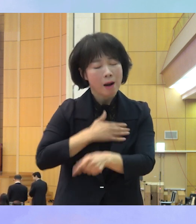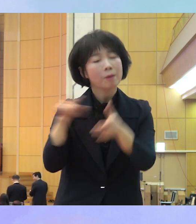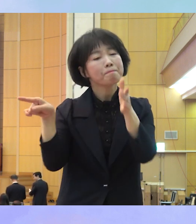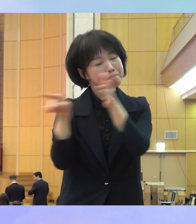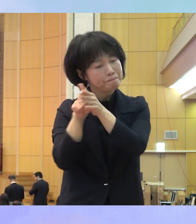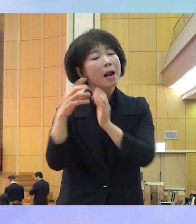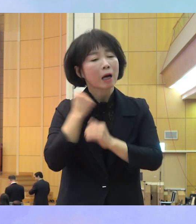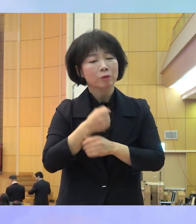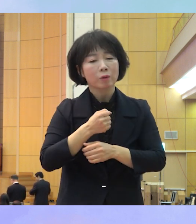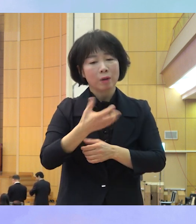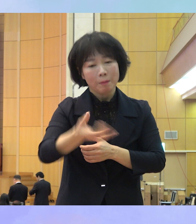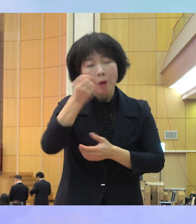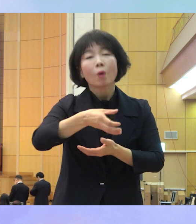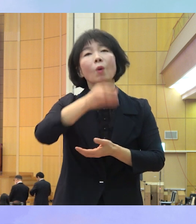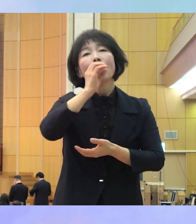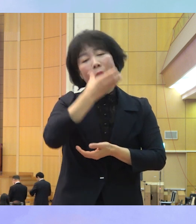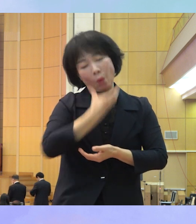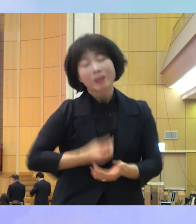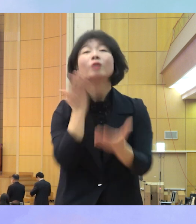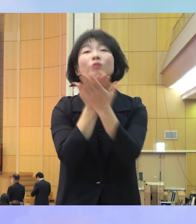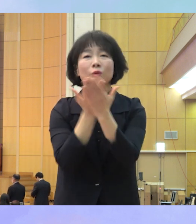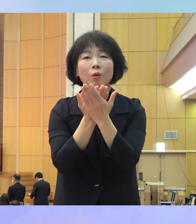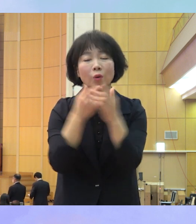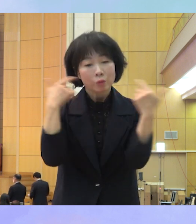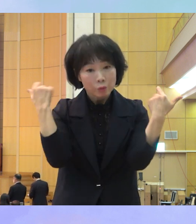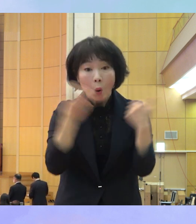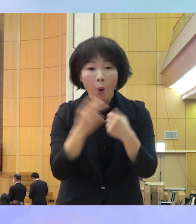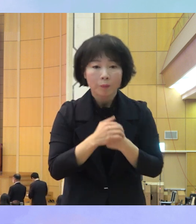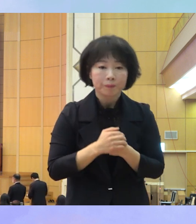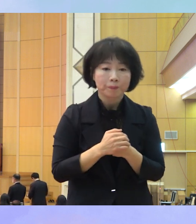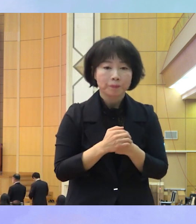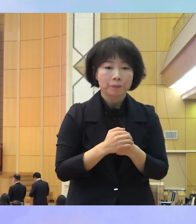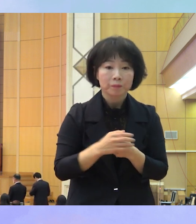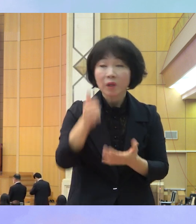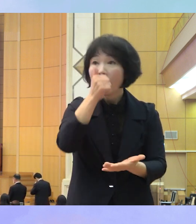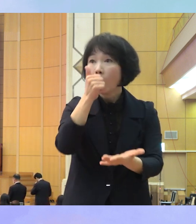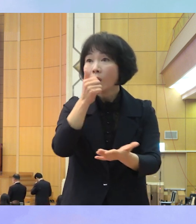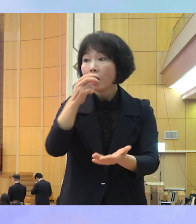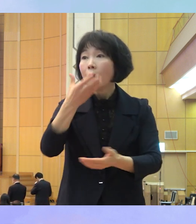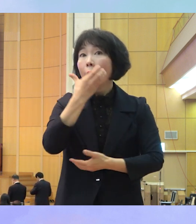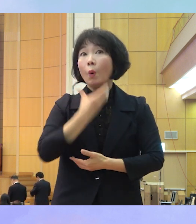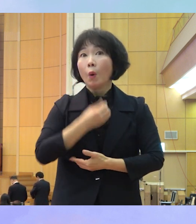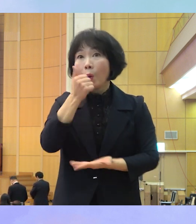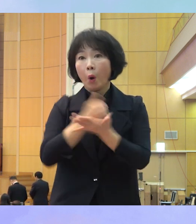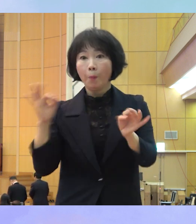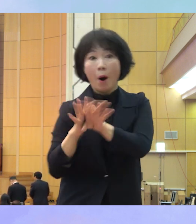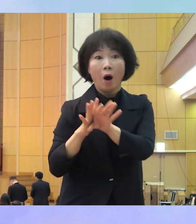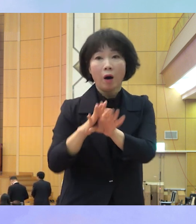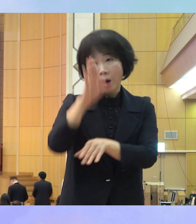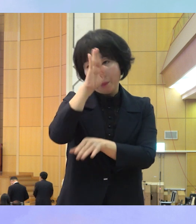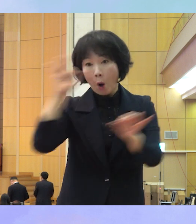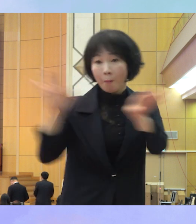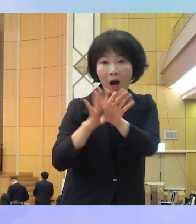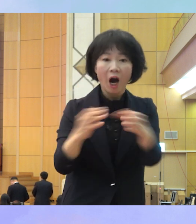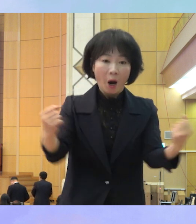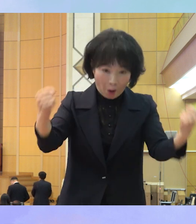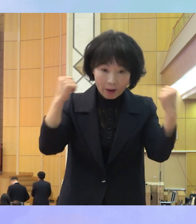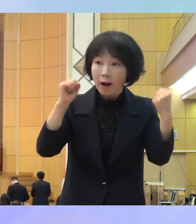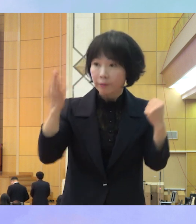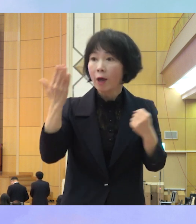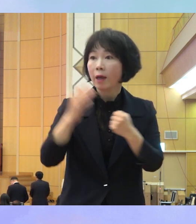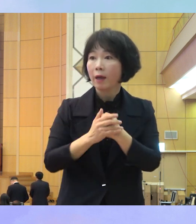알고 믿음으로 받게 하여 주시고, 따라서 죄가 없어지게 하시고 병이 없어지게